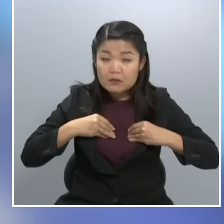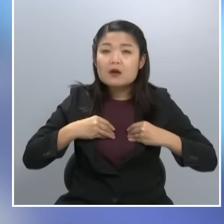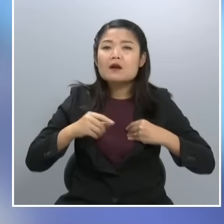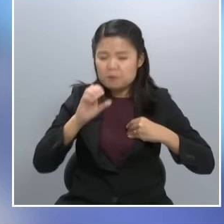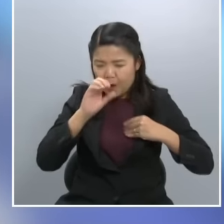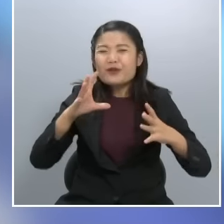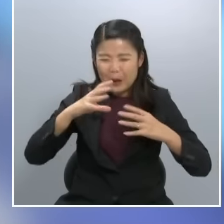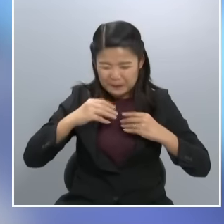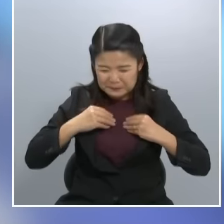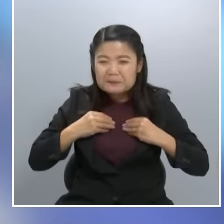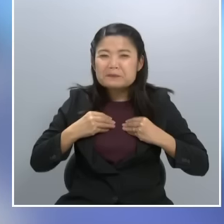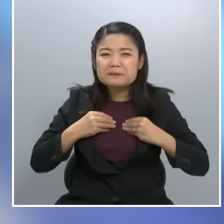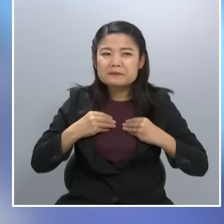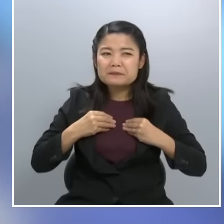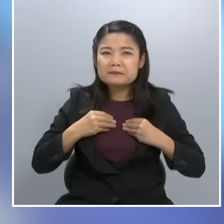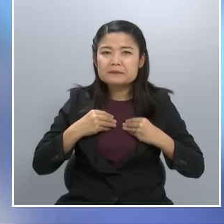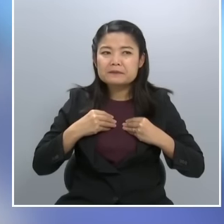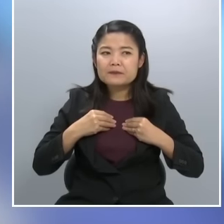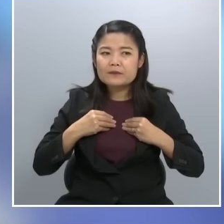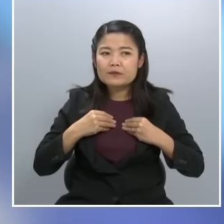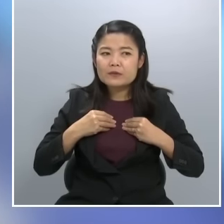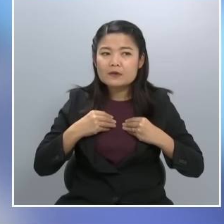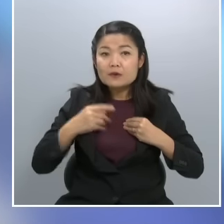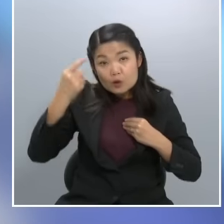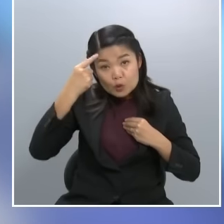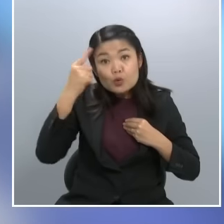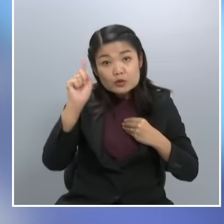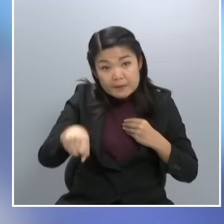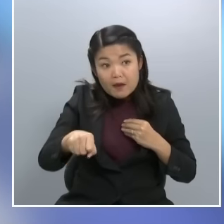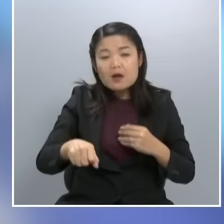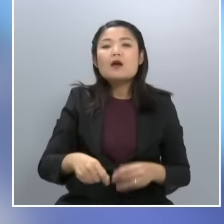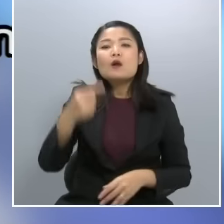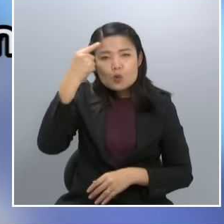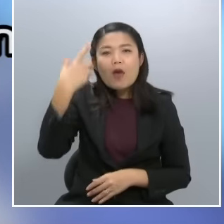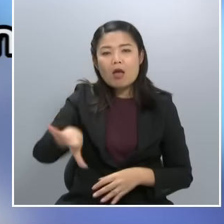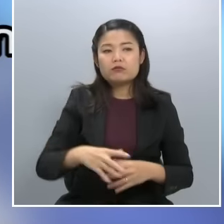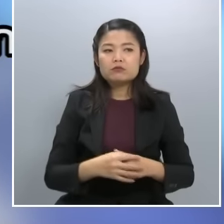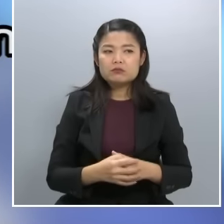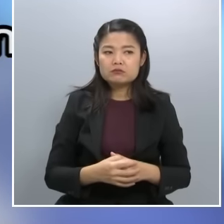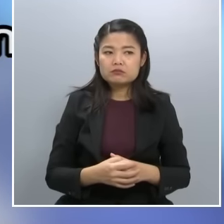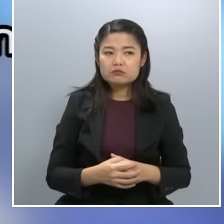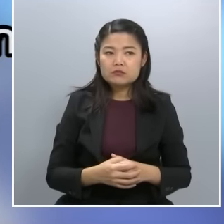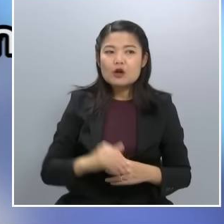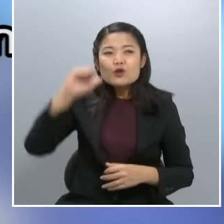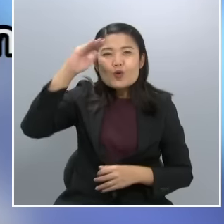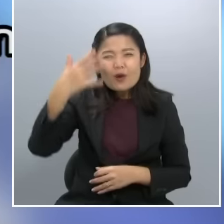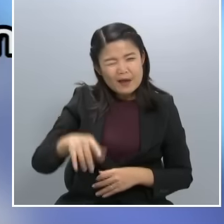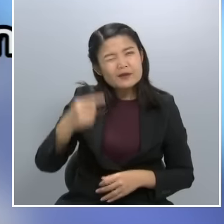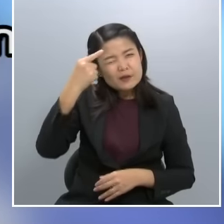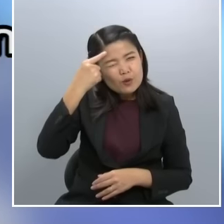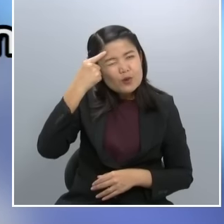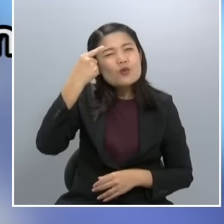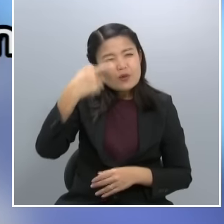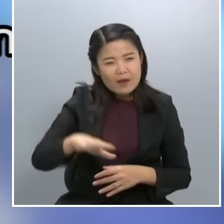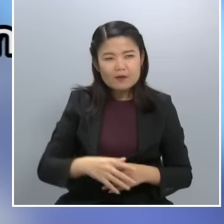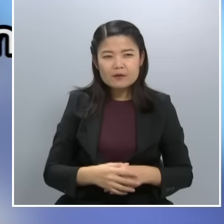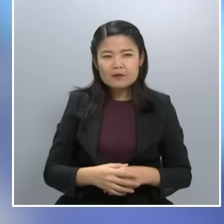ยอมอืรู้ใช่ปล่าว่าลุงทำอะไรรู้แล้วค่ะเออประตูเป็นสาวแล้วน่าจะรู้ได้แล้ว